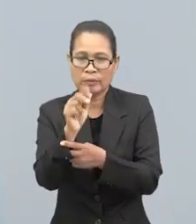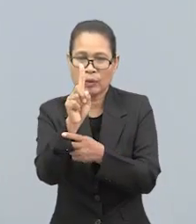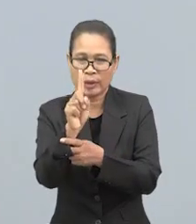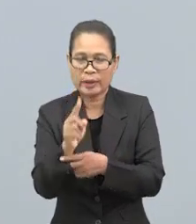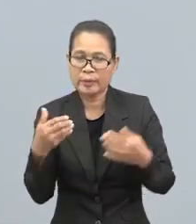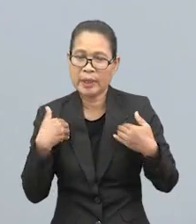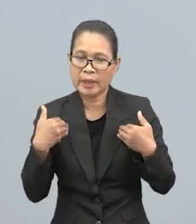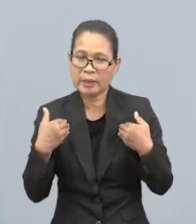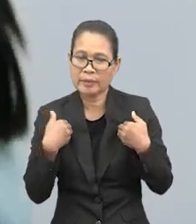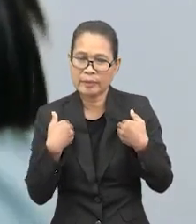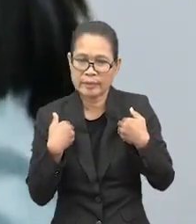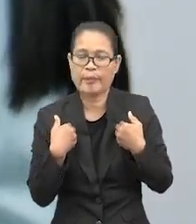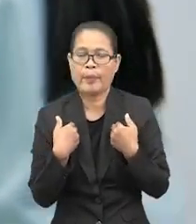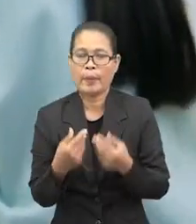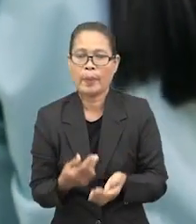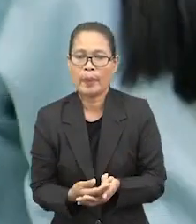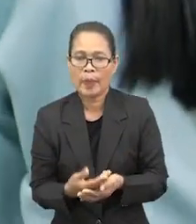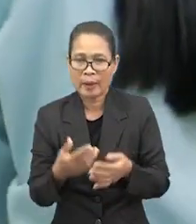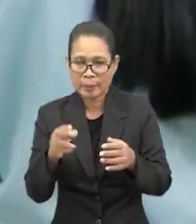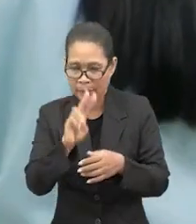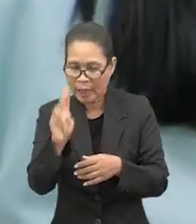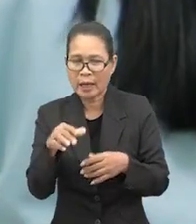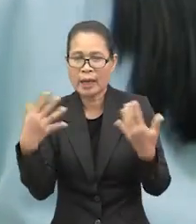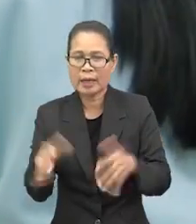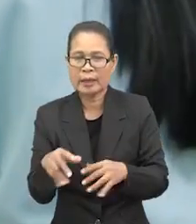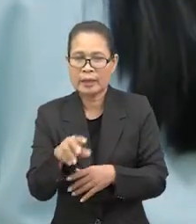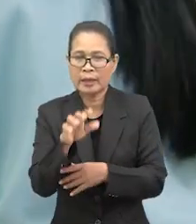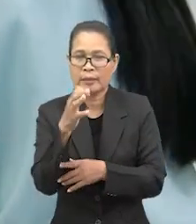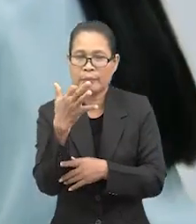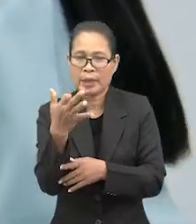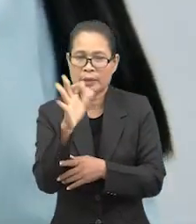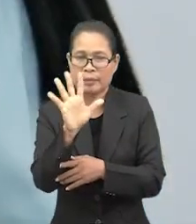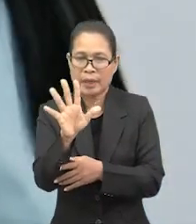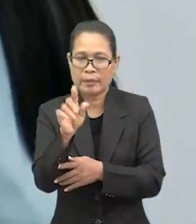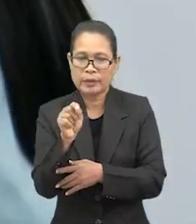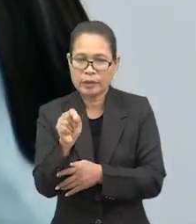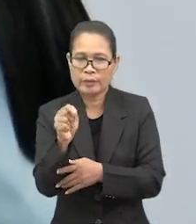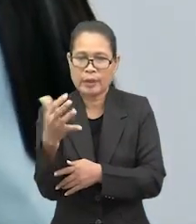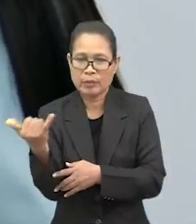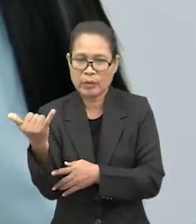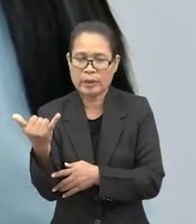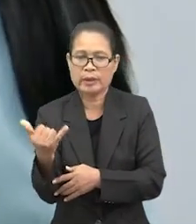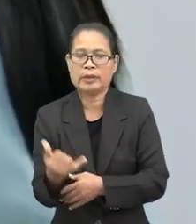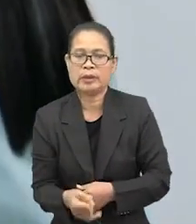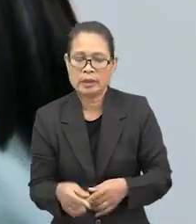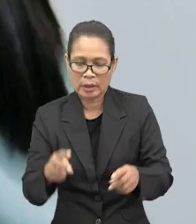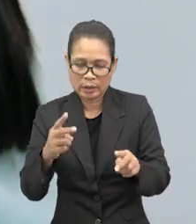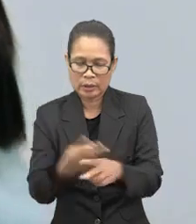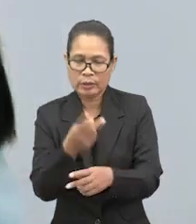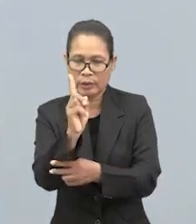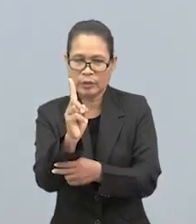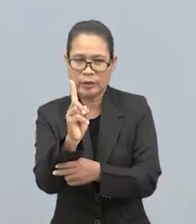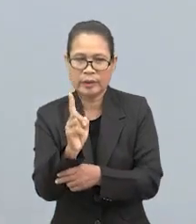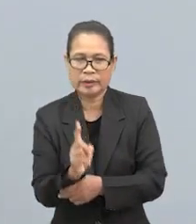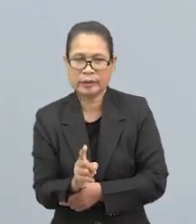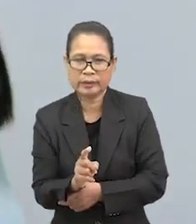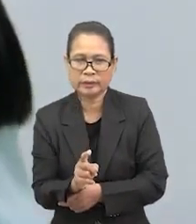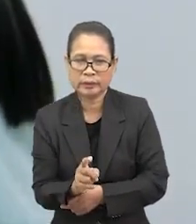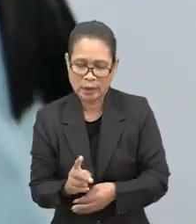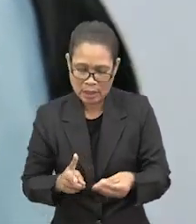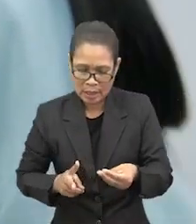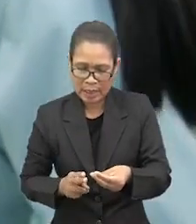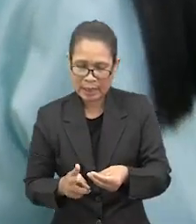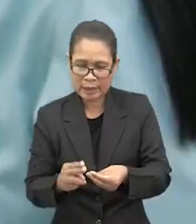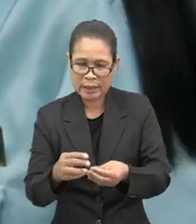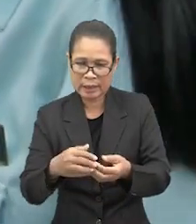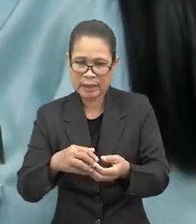mùi. Mình pra nâng nông ní ấy không? Chà, nè cử bàn pra hai cứ bạc sợ pram chết. Pram mùi chì tua tí. Tìm